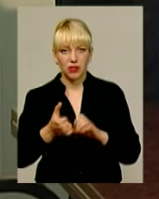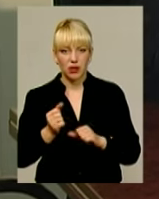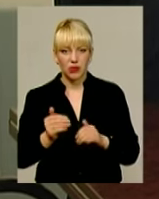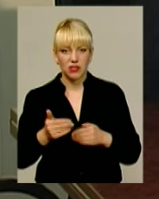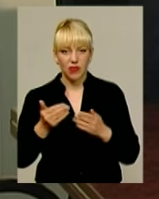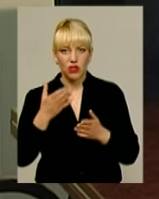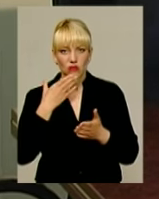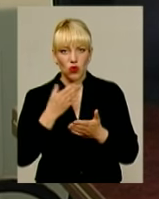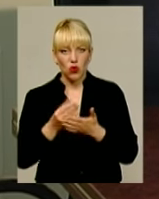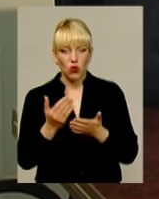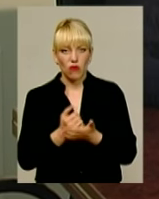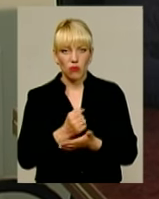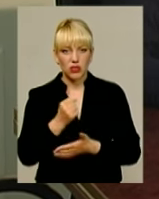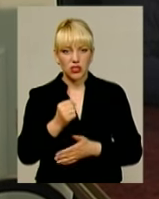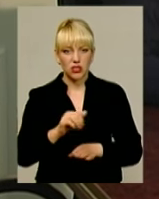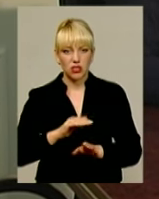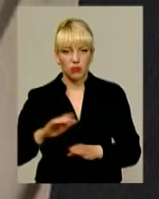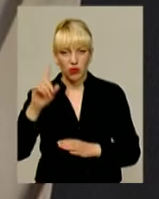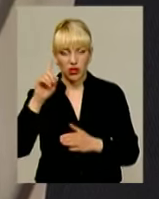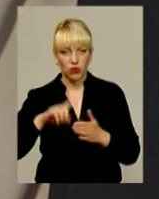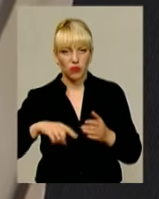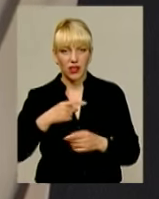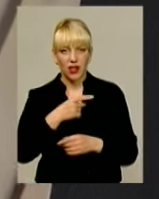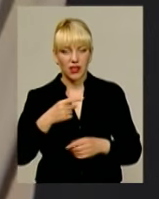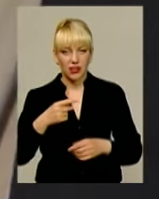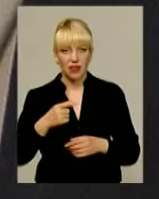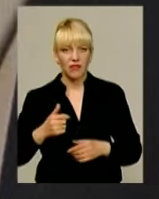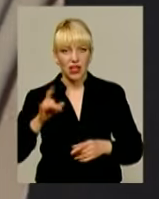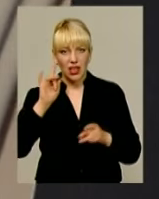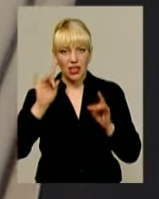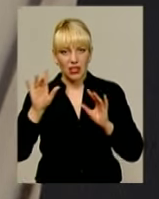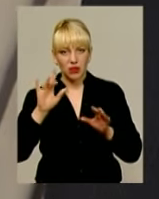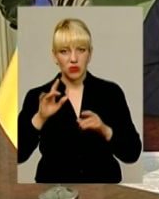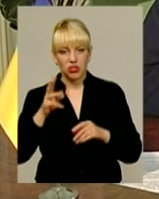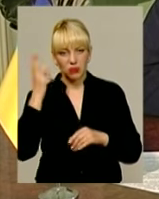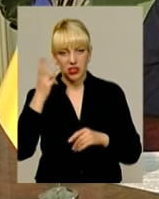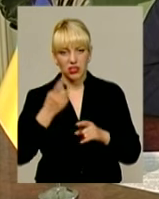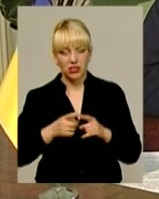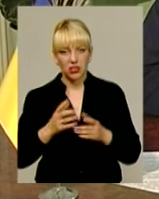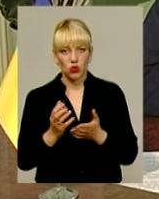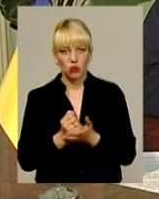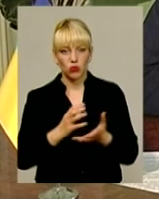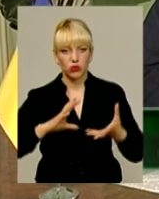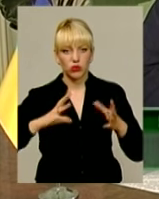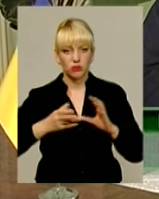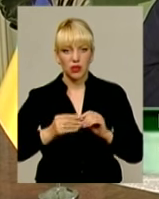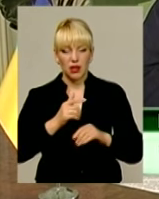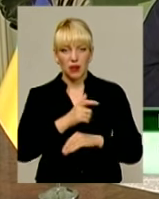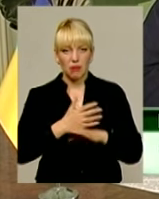новопризначеного заступника, переконаний. Негативний імідж Хмельниччини – здобуток спільний. Більшість депутатів